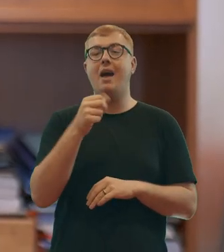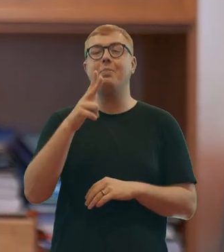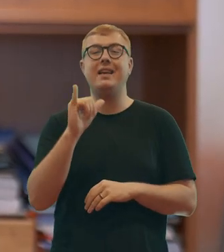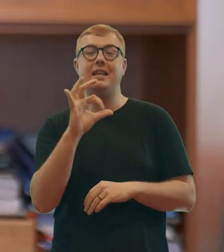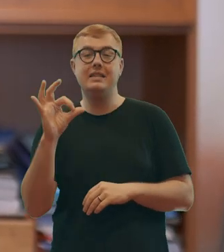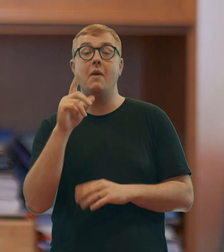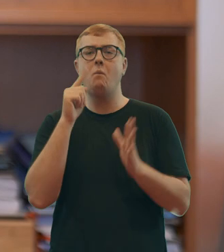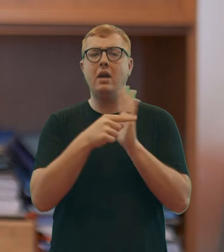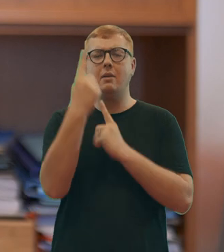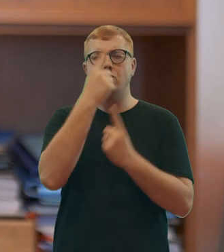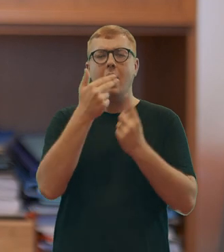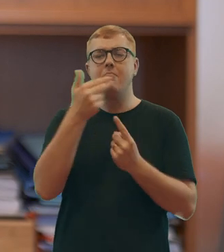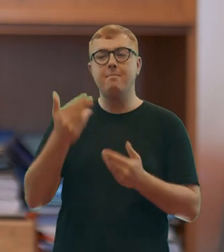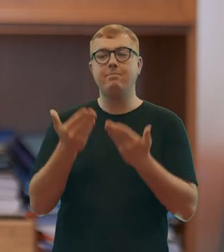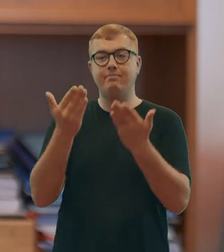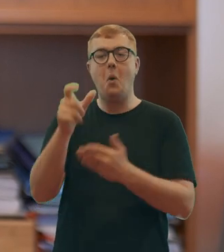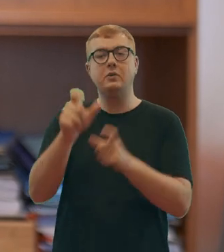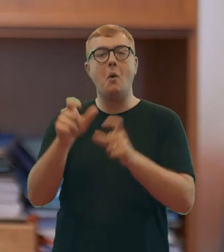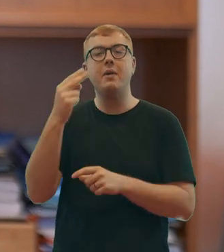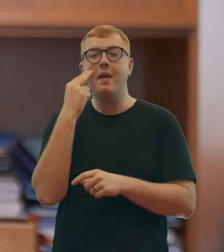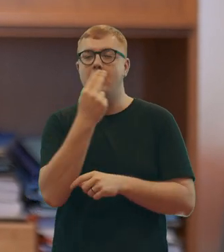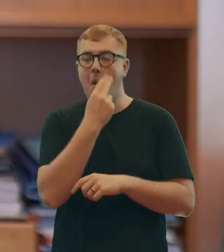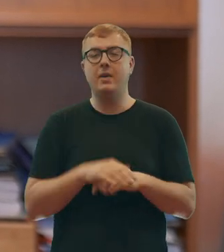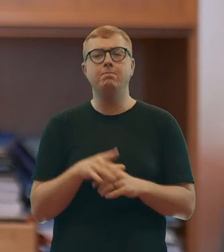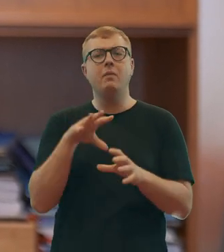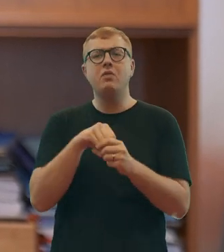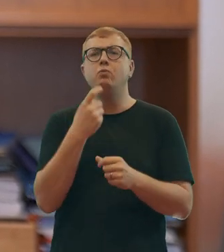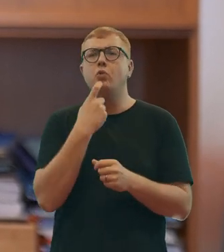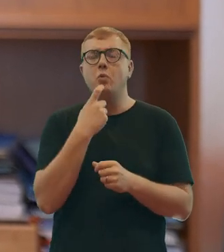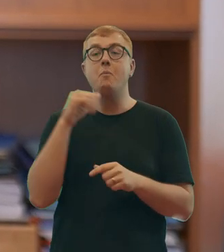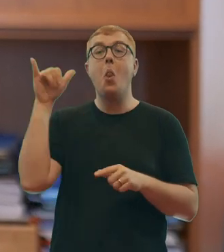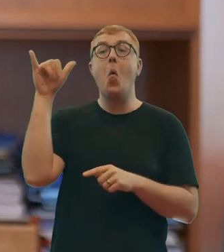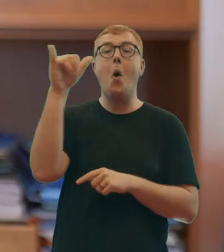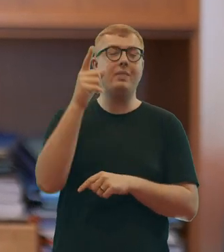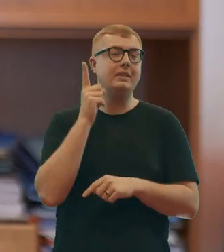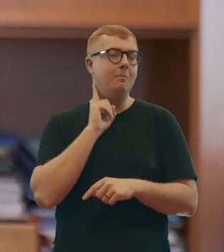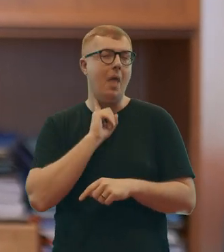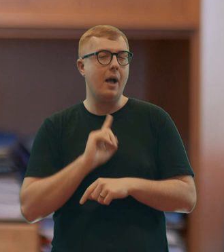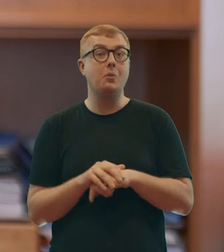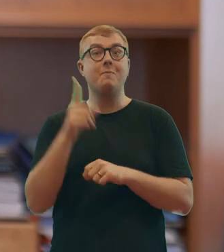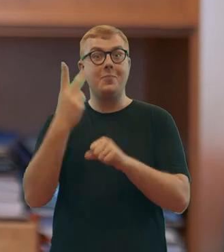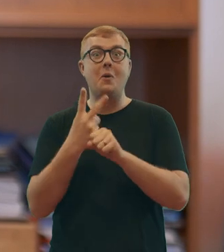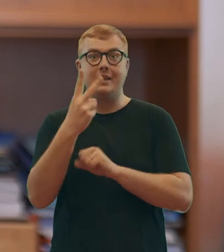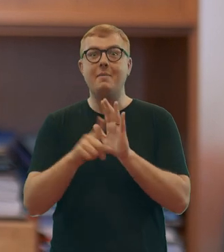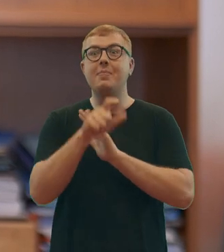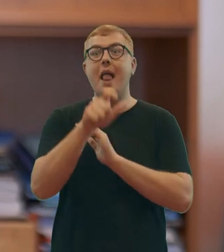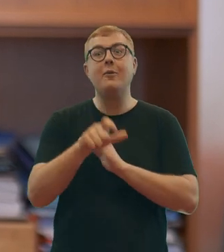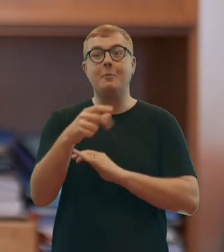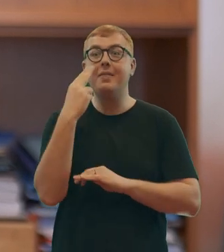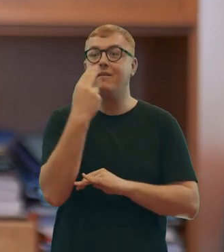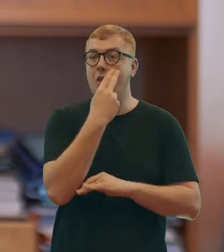Stefana Kisza właśnie z myślą o osobach niewidomych, bo to jest symulator lotów